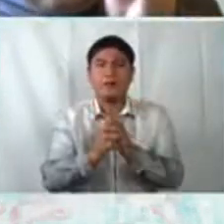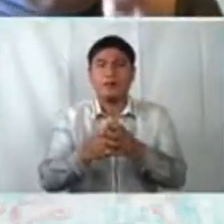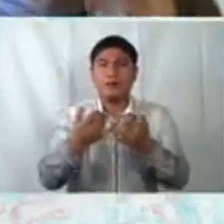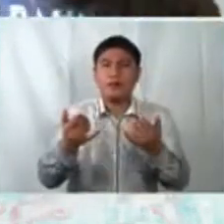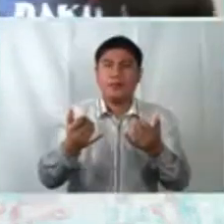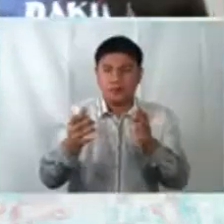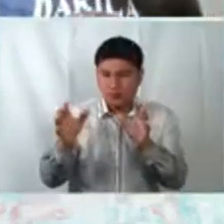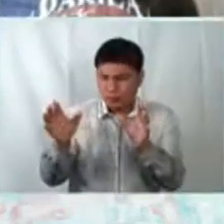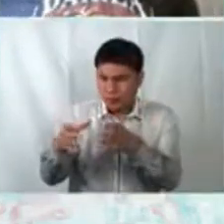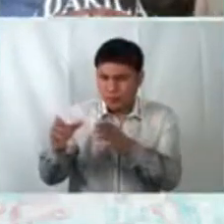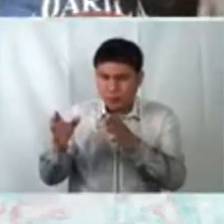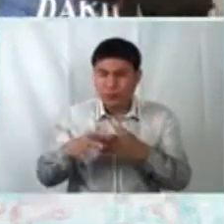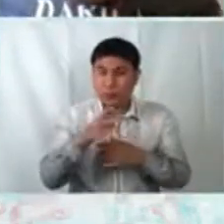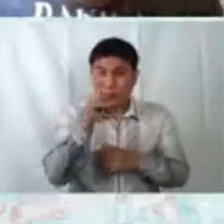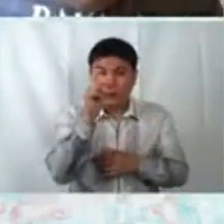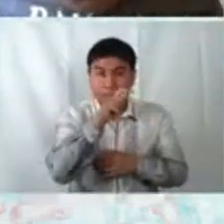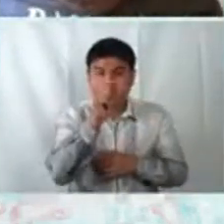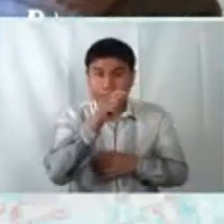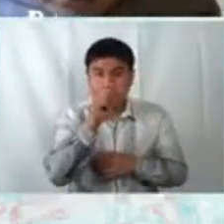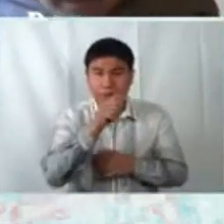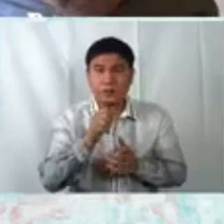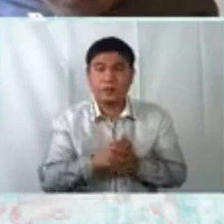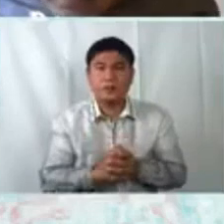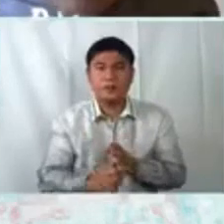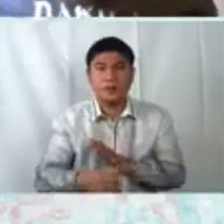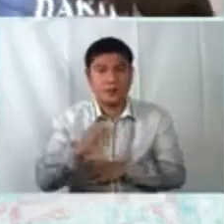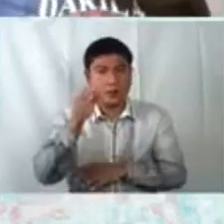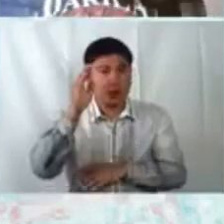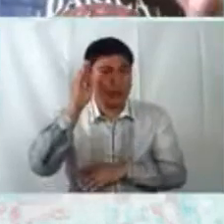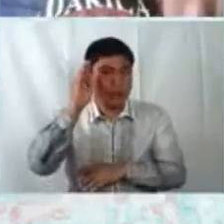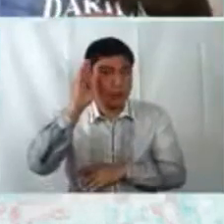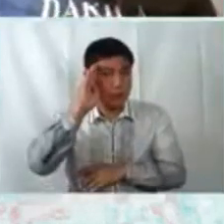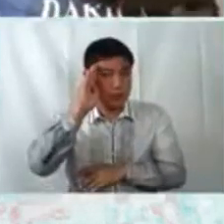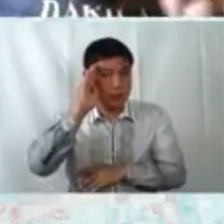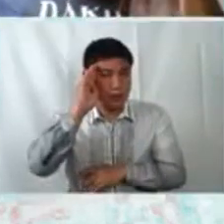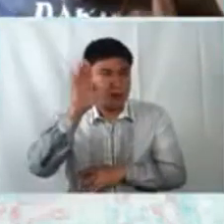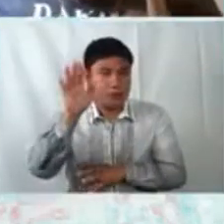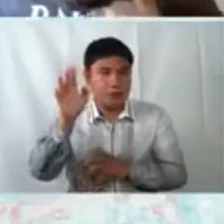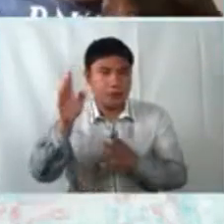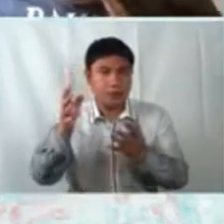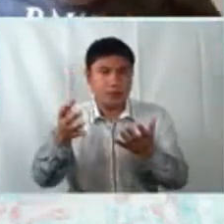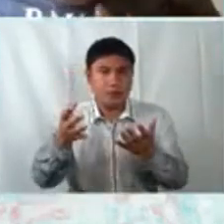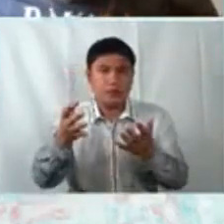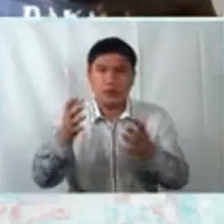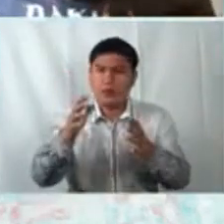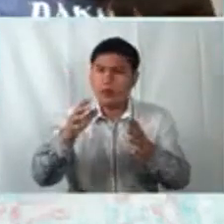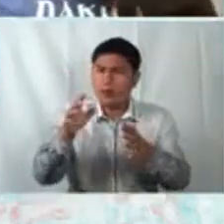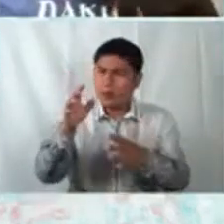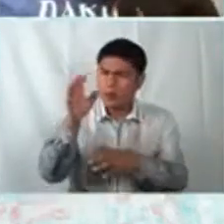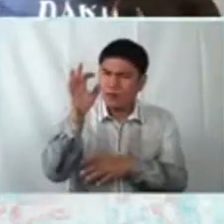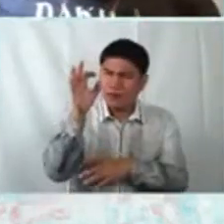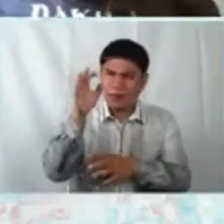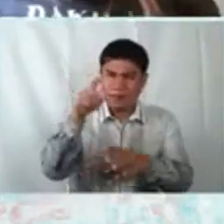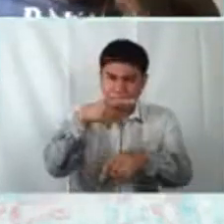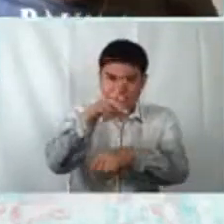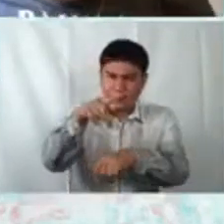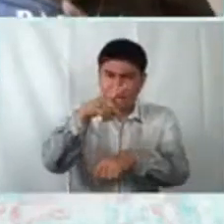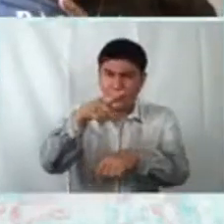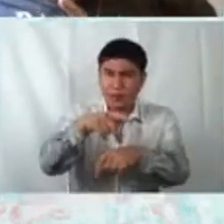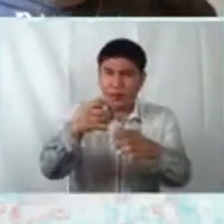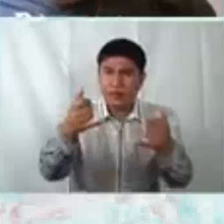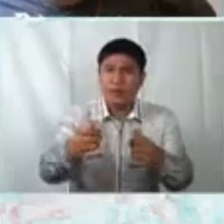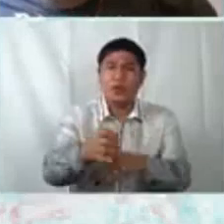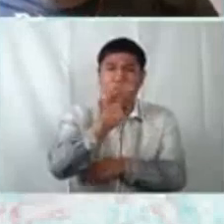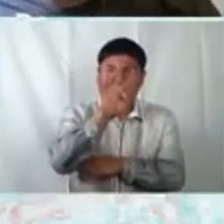sangkapuloang Katagalugan, which is a Bonifacio term, by the way, o Pilipinas! Oras na alas